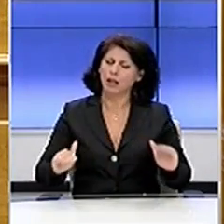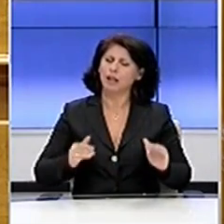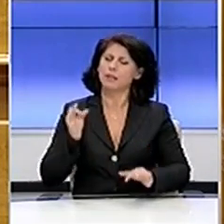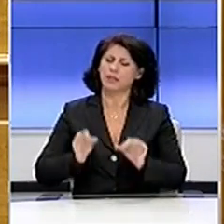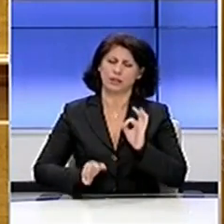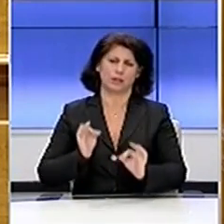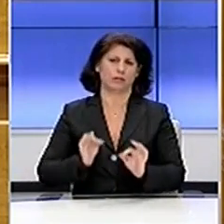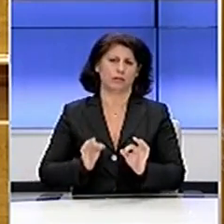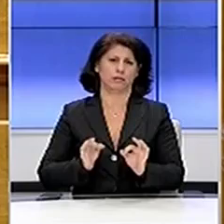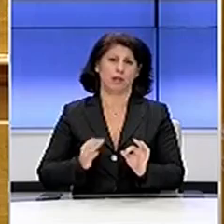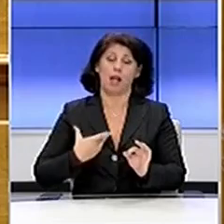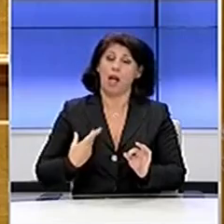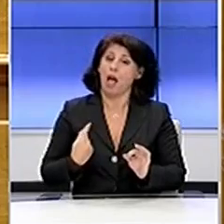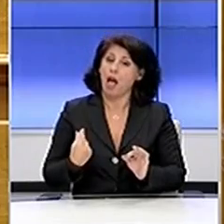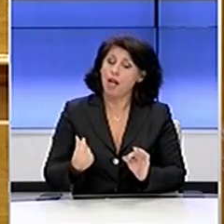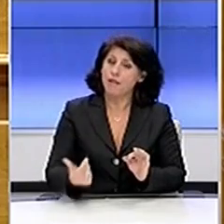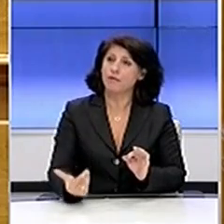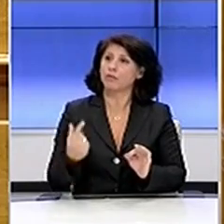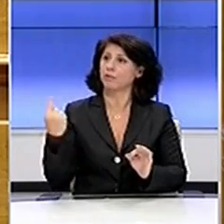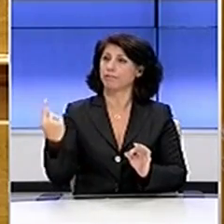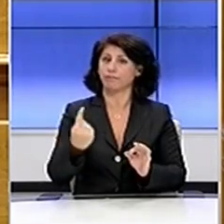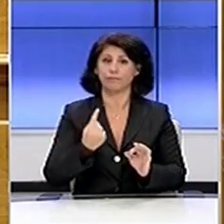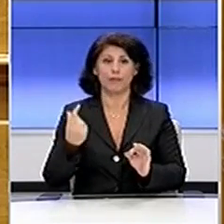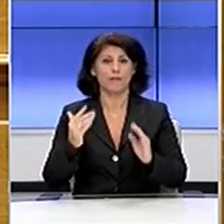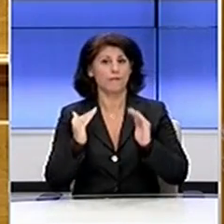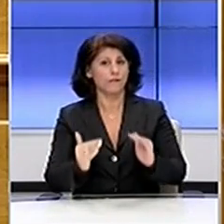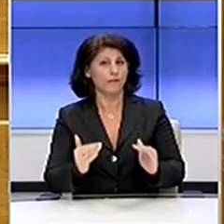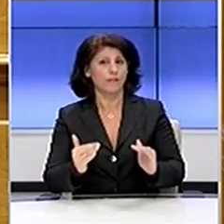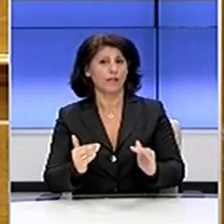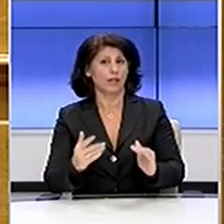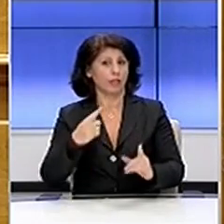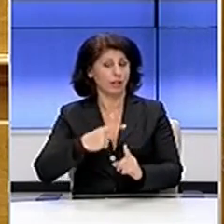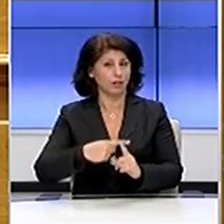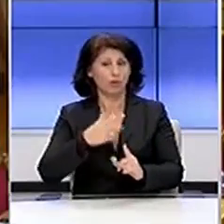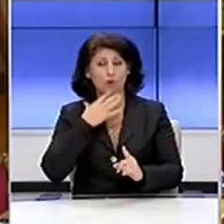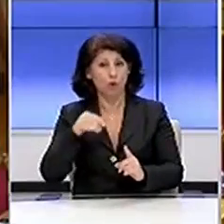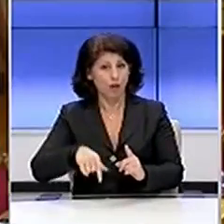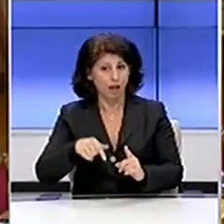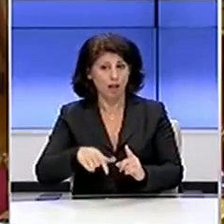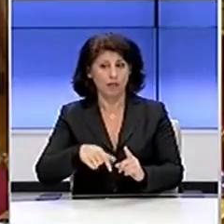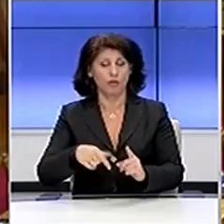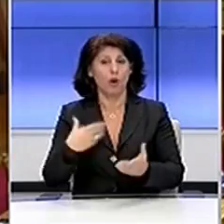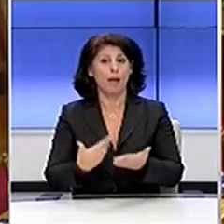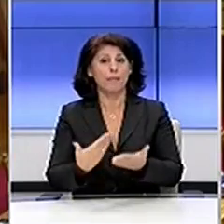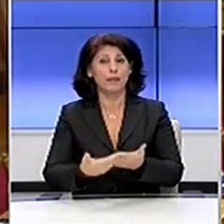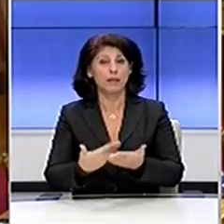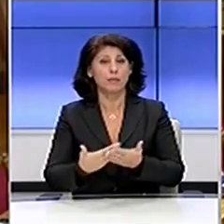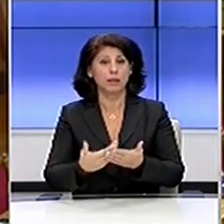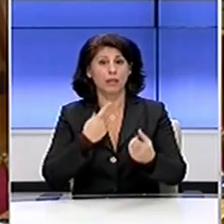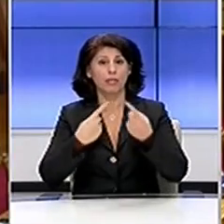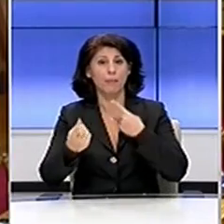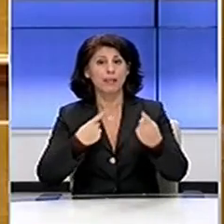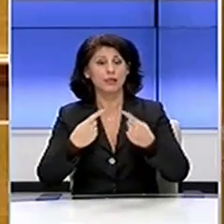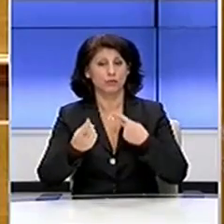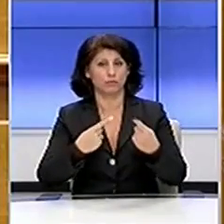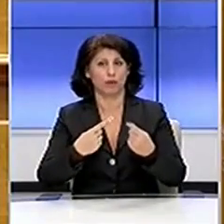και εύχομαι το κλίμα να παραμείνει έτσι. Γιατί εδώ πέρα θα αναμετρηθούμε με επιχειρήματα και